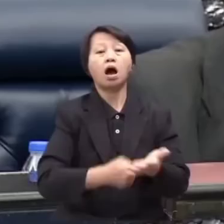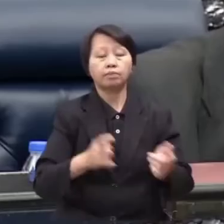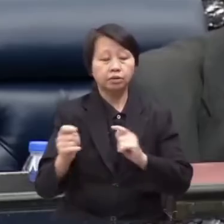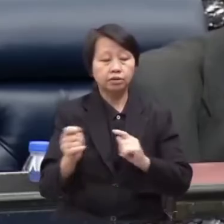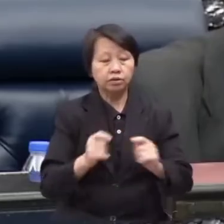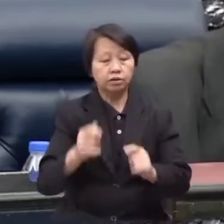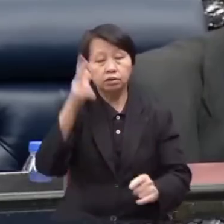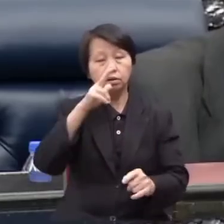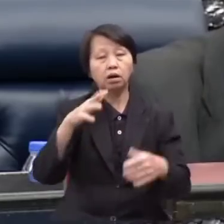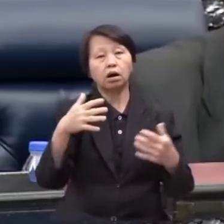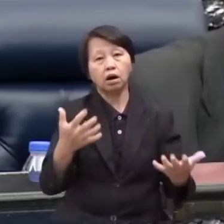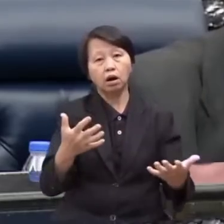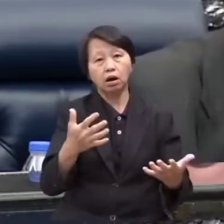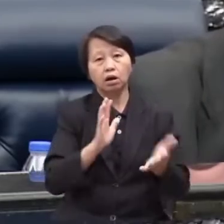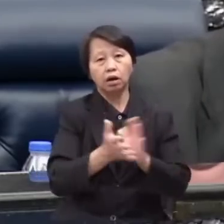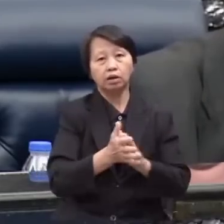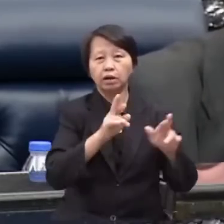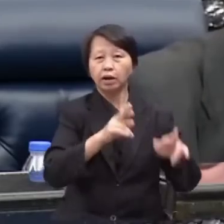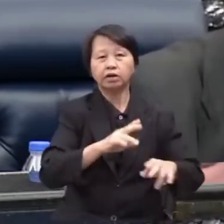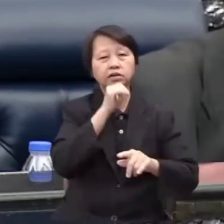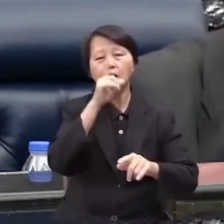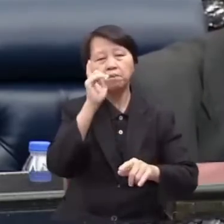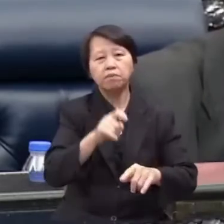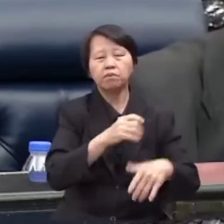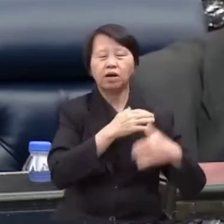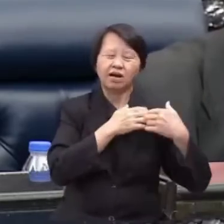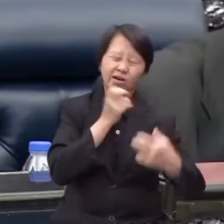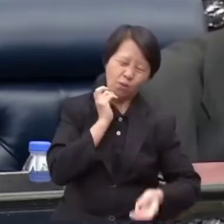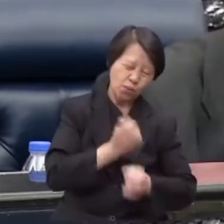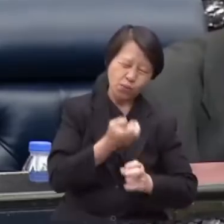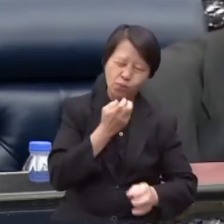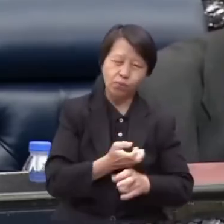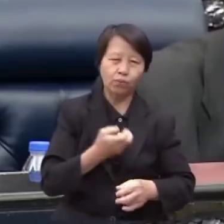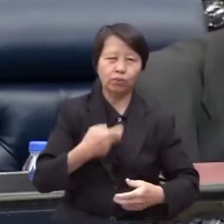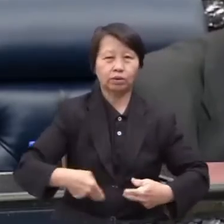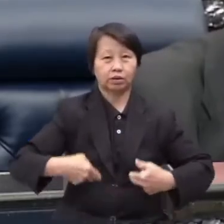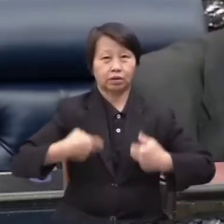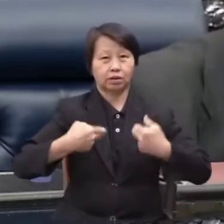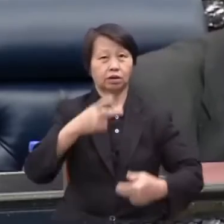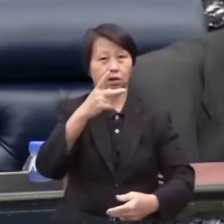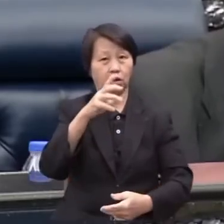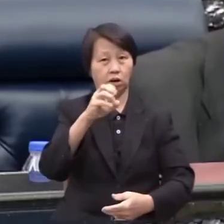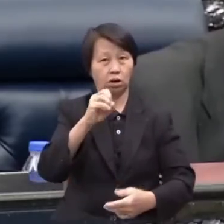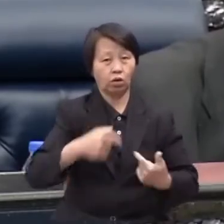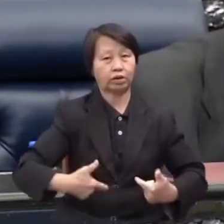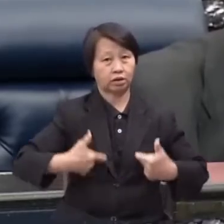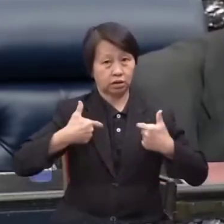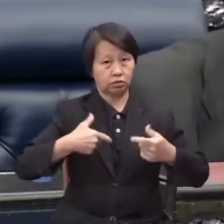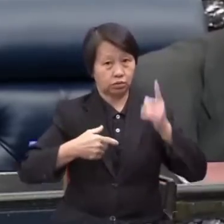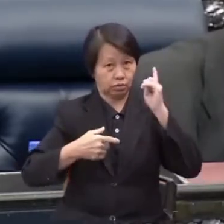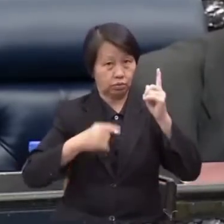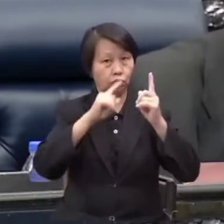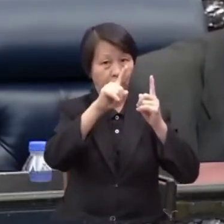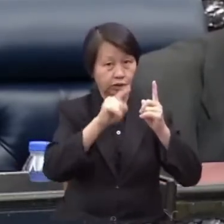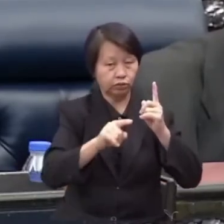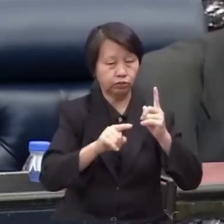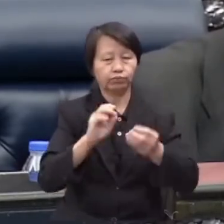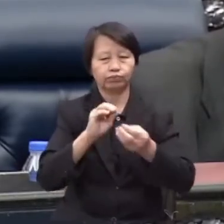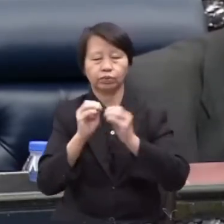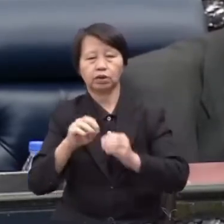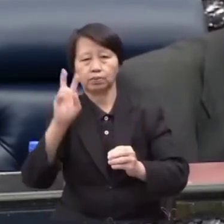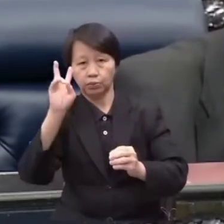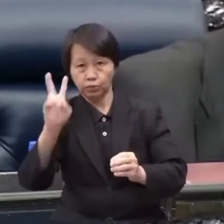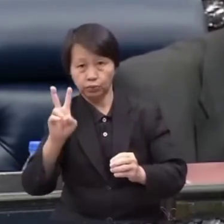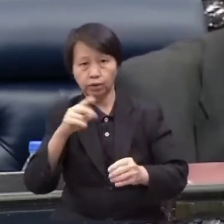bagi memastikan rakyat tidak sengsara dengan kenaikan kos sara hidup? Itu satu soalan saya. Yang kedua tadi, Yang Amat Berhormat